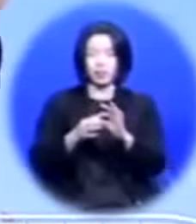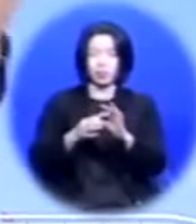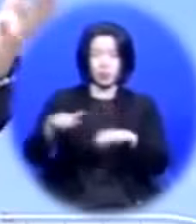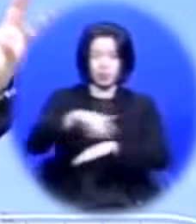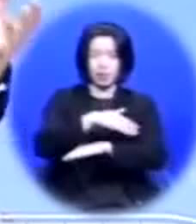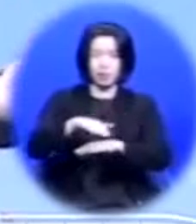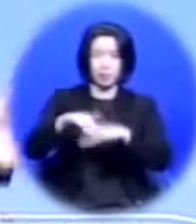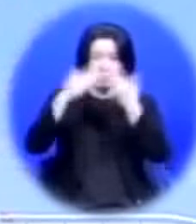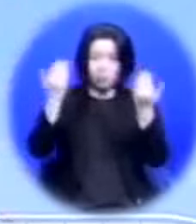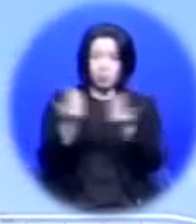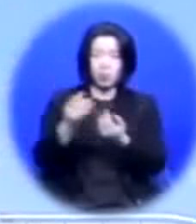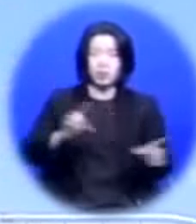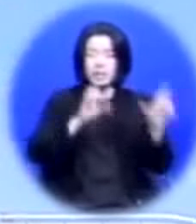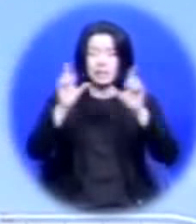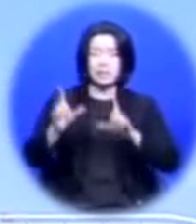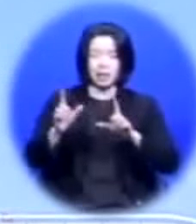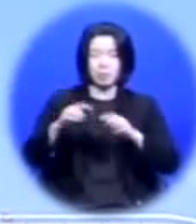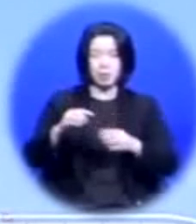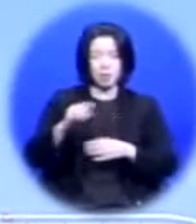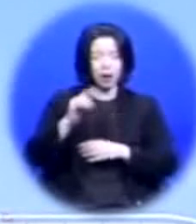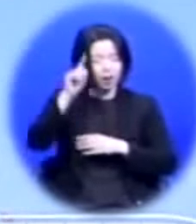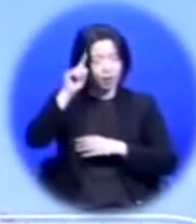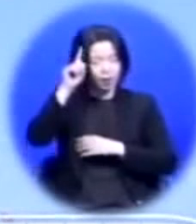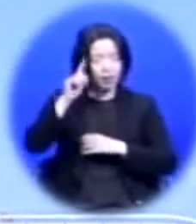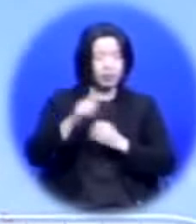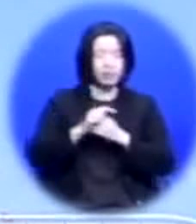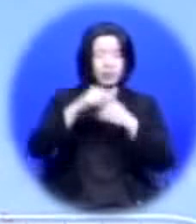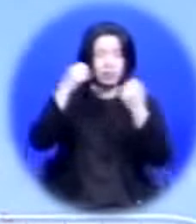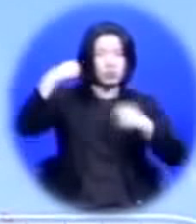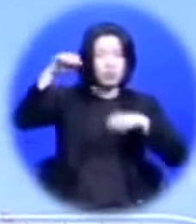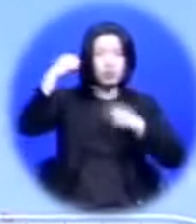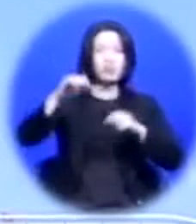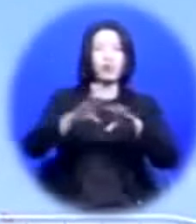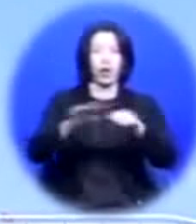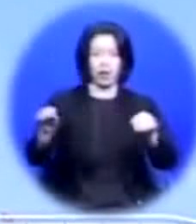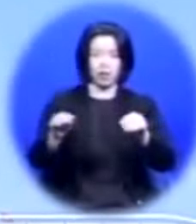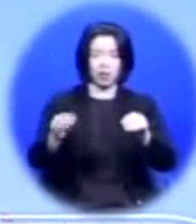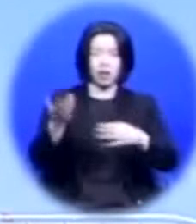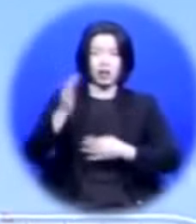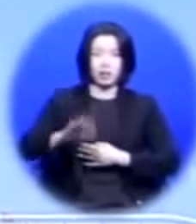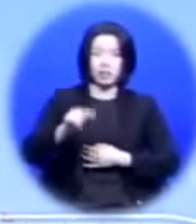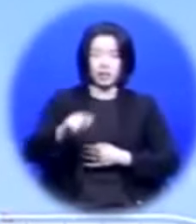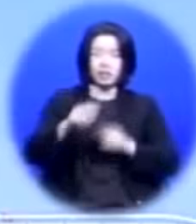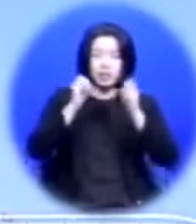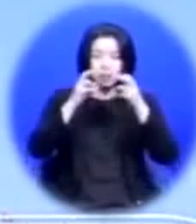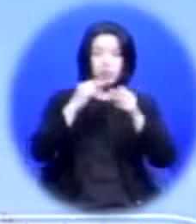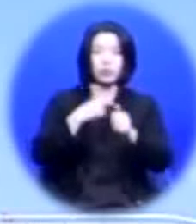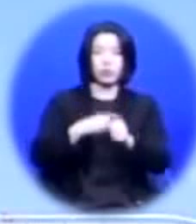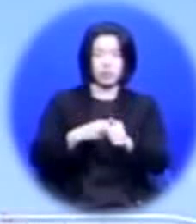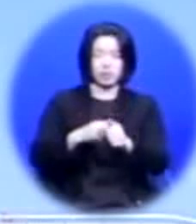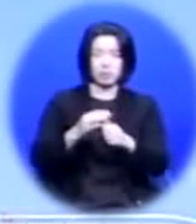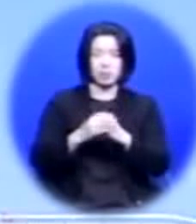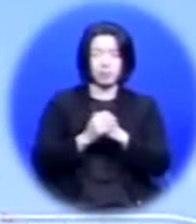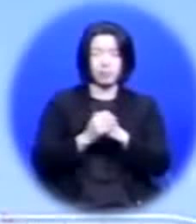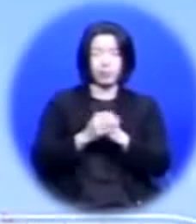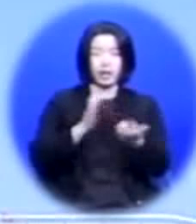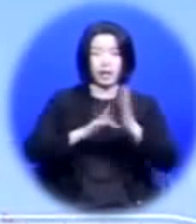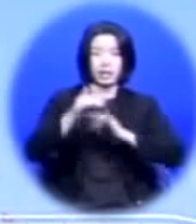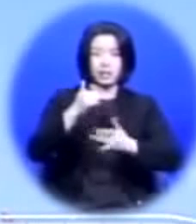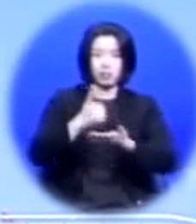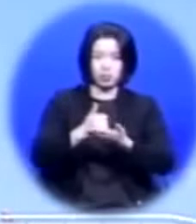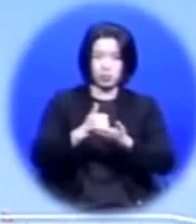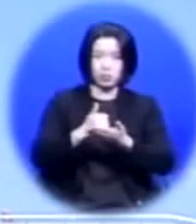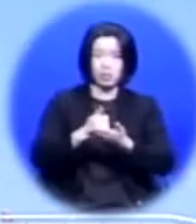삶의 스트레스는 춤으로 다 풀었습니다 근데 이분이 예수님께서